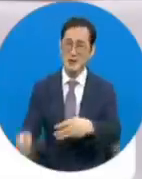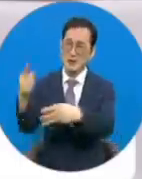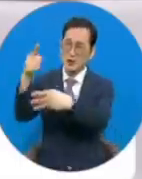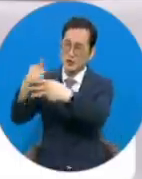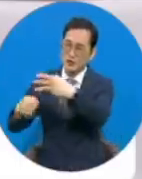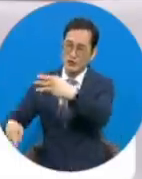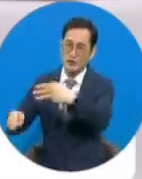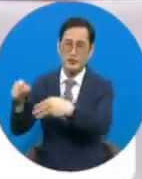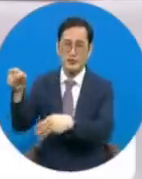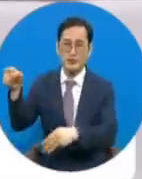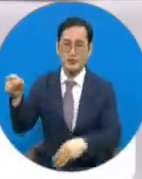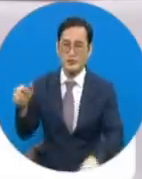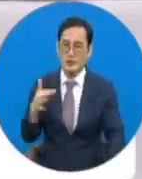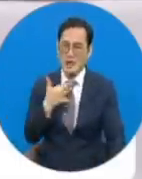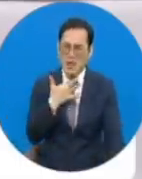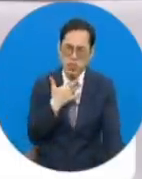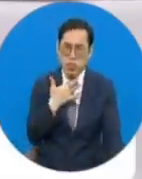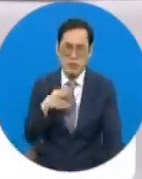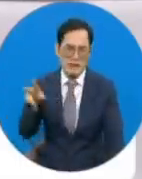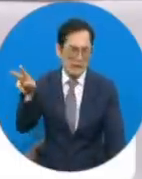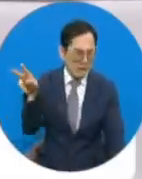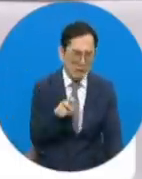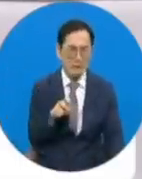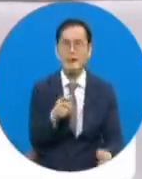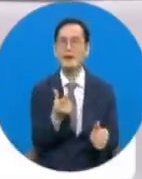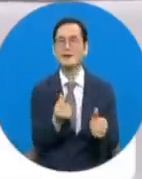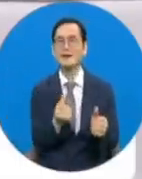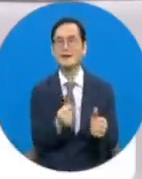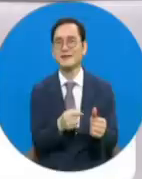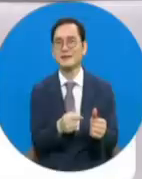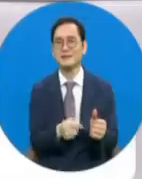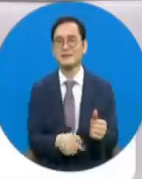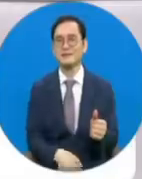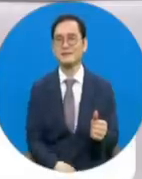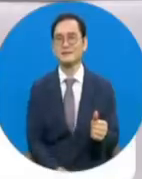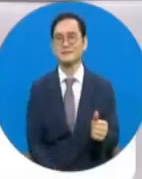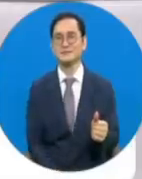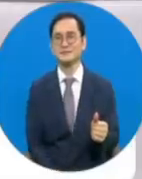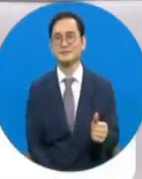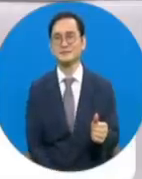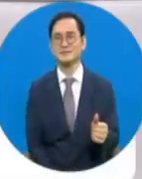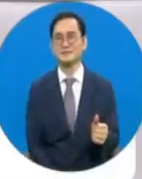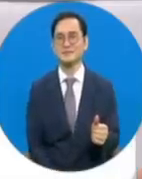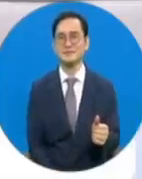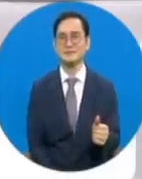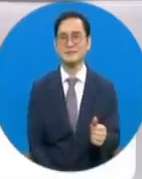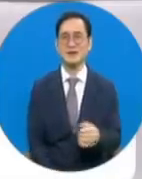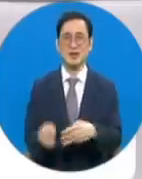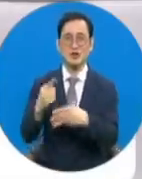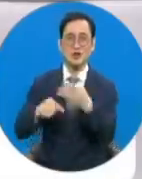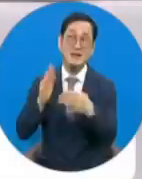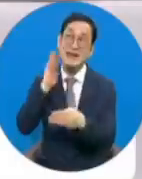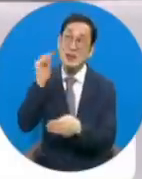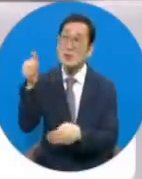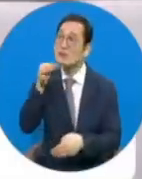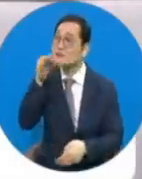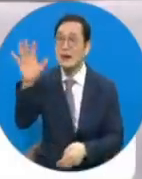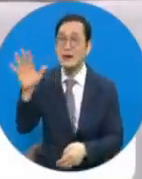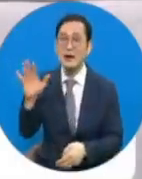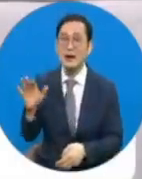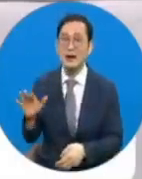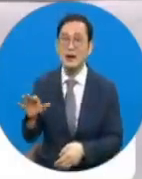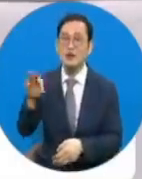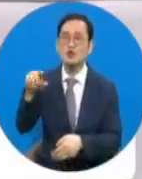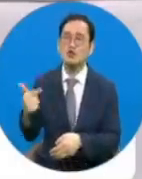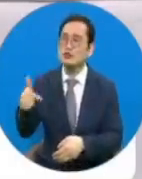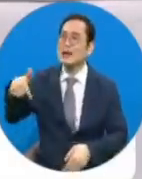대통령을 극단적으로 싫어하는 사람 같아요. 그래서 윤석열 대통령을 윤가라고 얘기하지 않습니까? 그래서